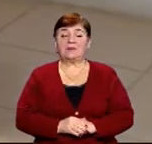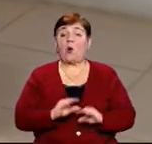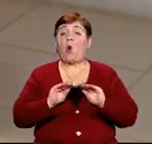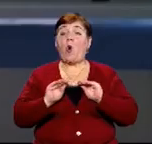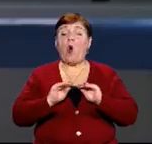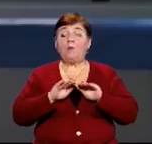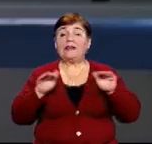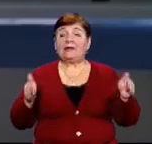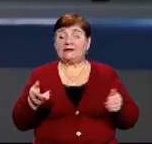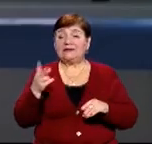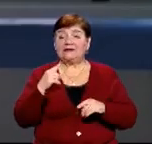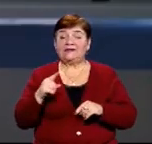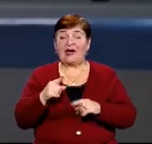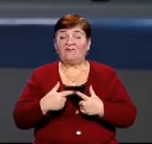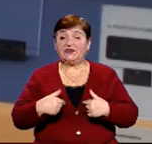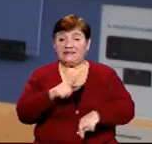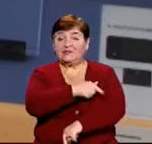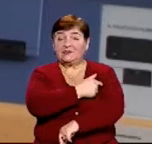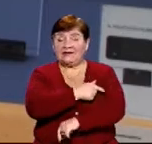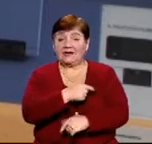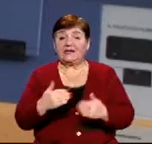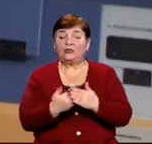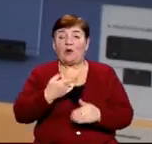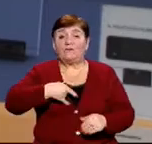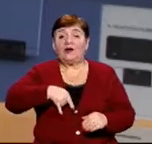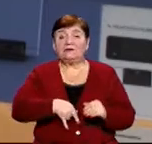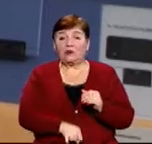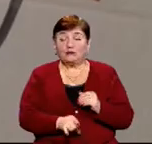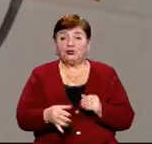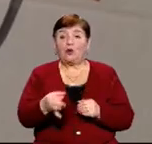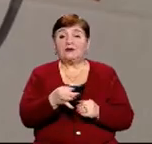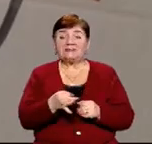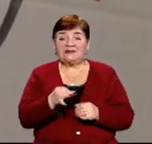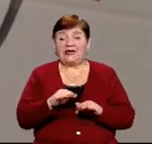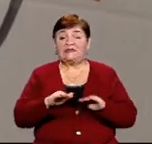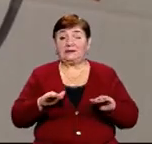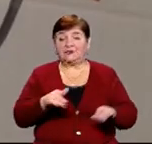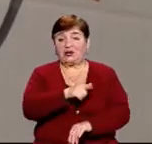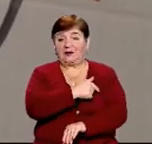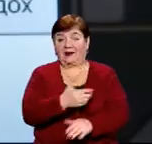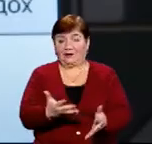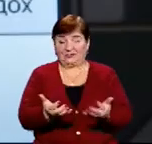Обладнання для відділення інтенсивної терапії новонароджених отримали сьогодні в обласній дитячій лікарні.